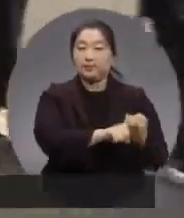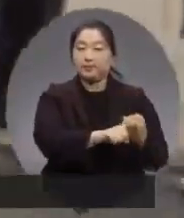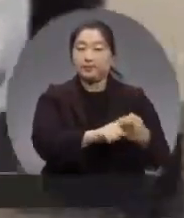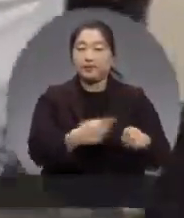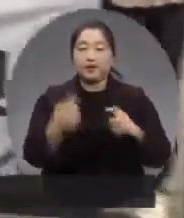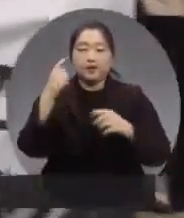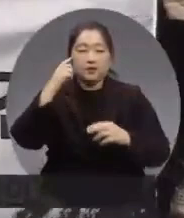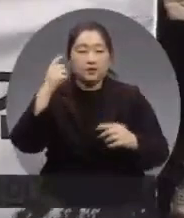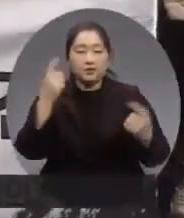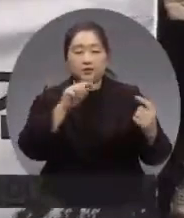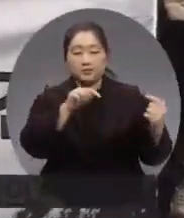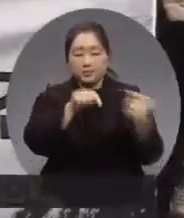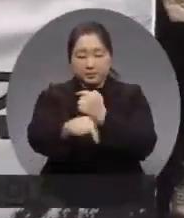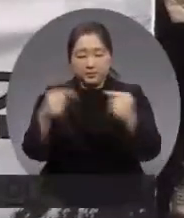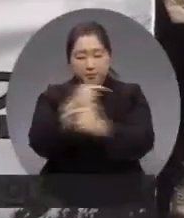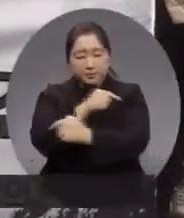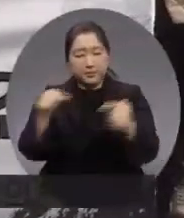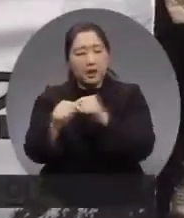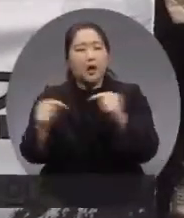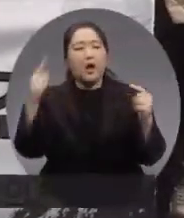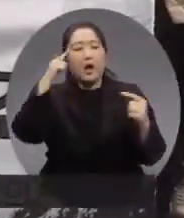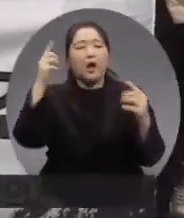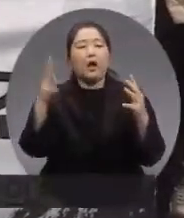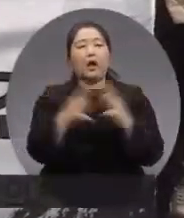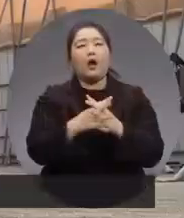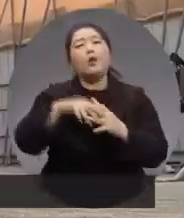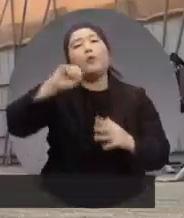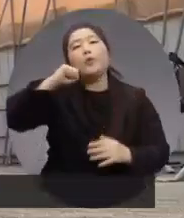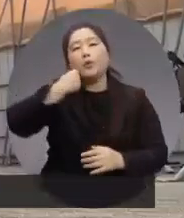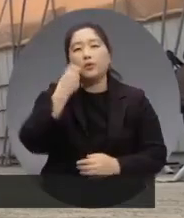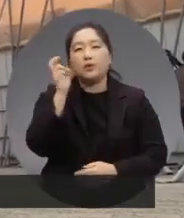양측의 접점을 찾기가 좀처럼 쉽지 않아 보입니다.